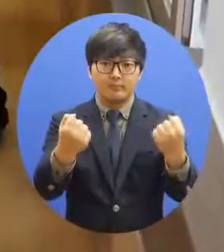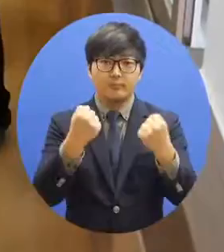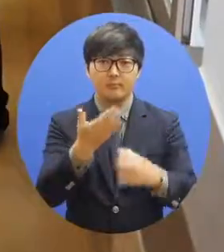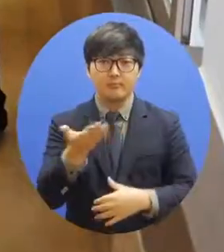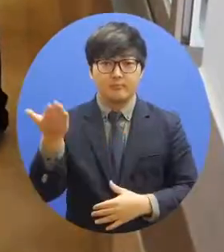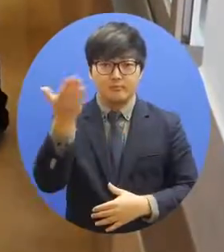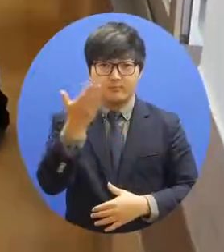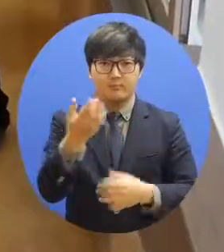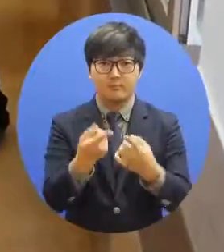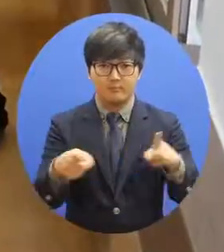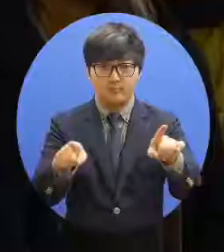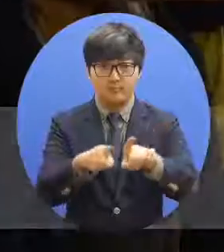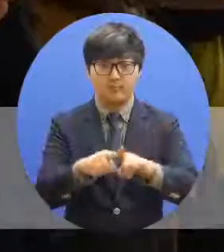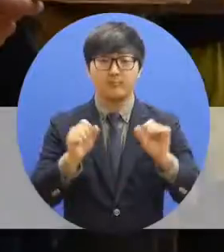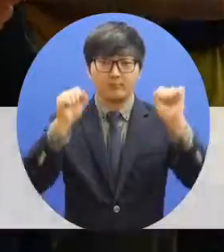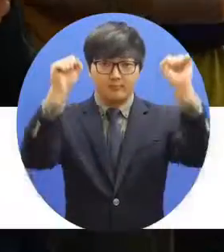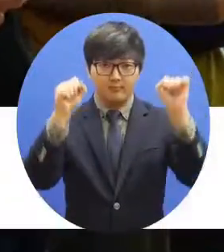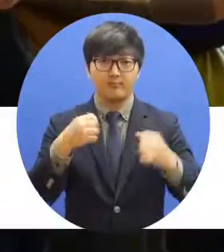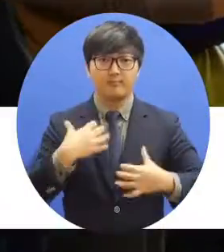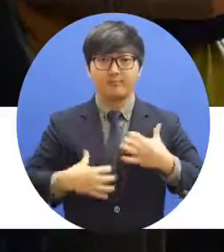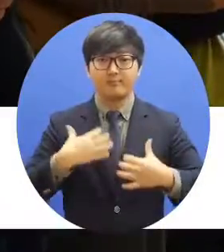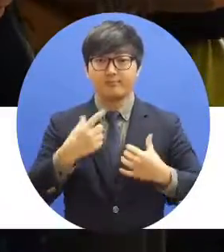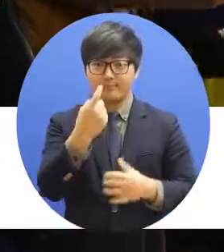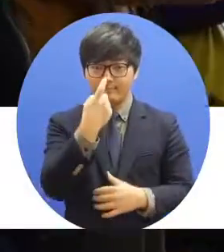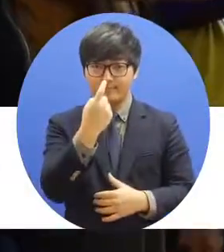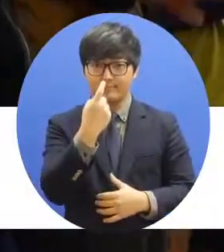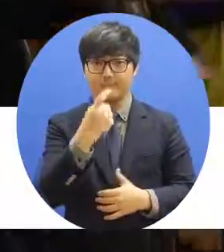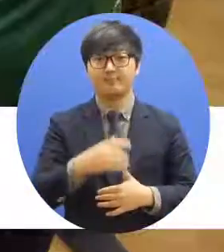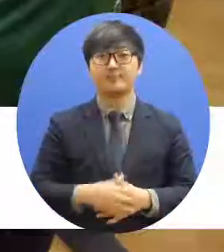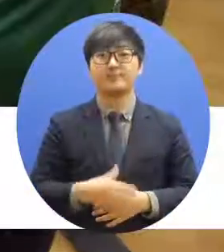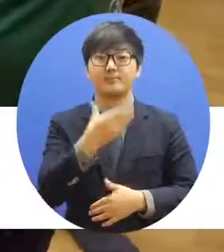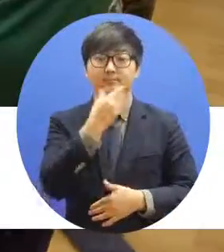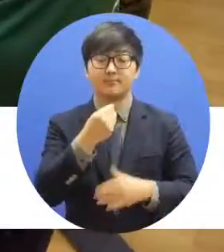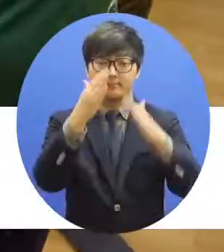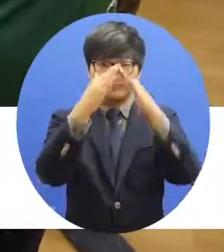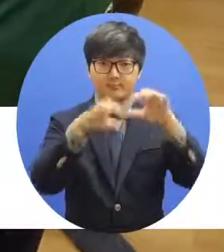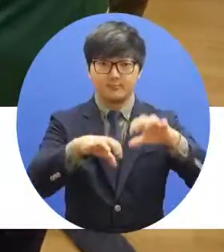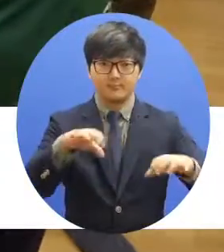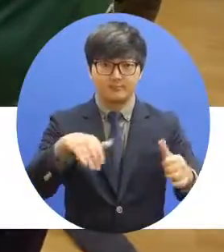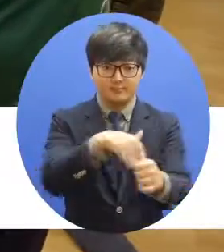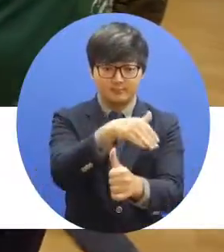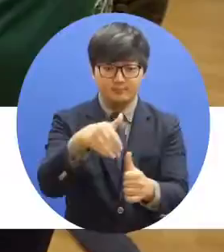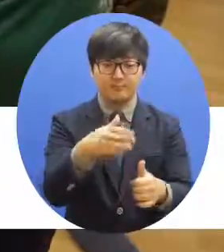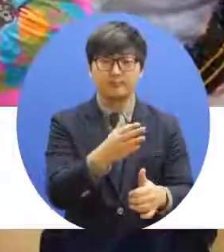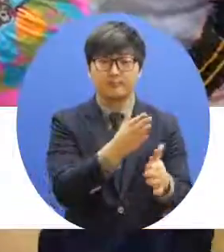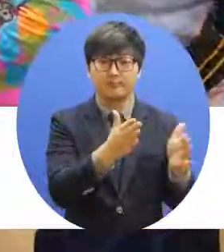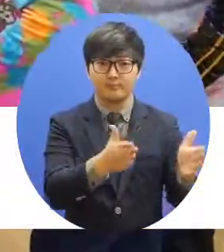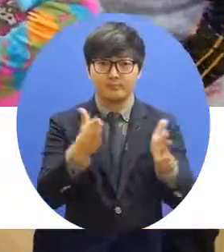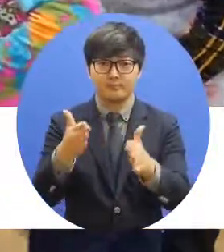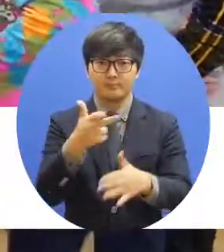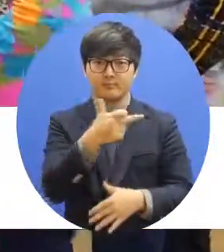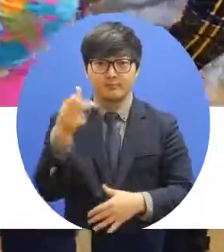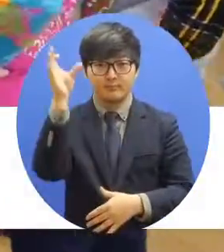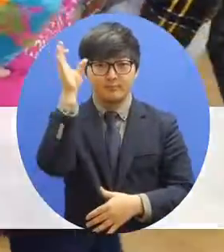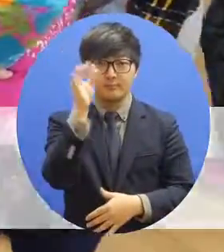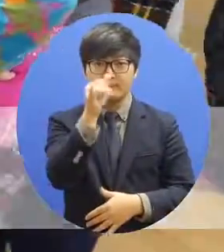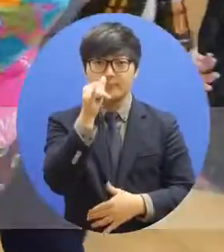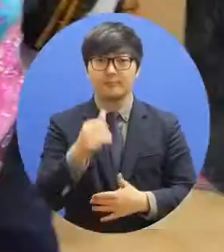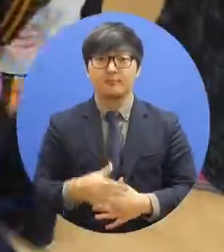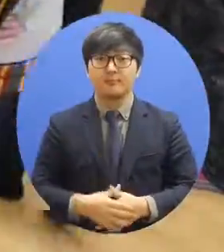향상은 물론 함께 운동하며 즐거움을 배우는 등 행복마을 분위기 조성에 큰 역할을 할 것으로 기대하고 있습니다.